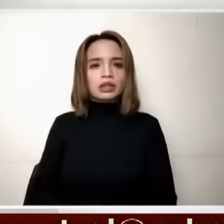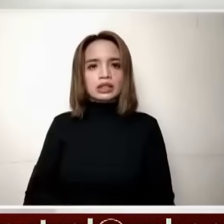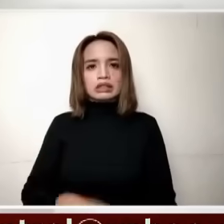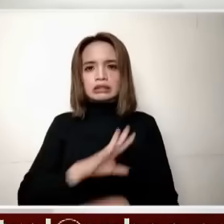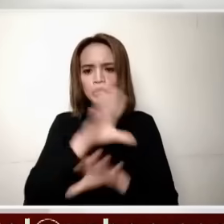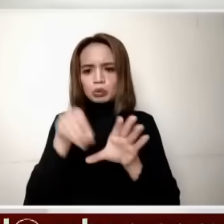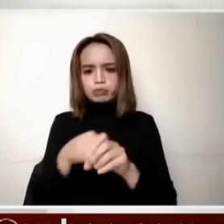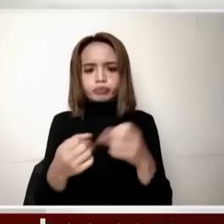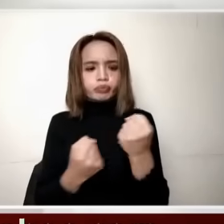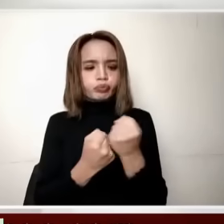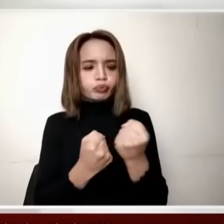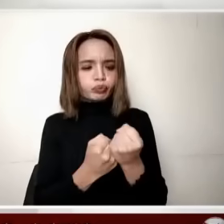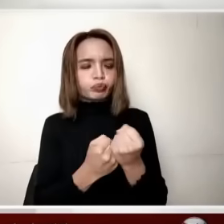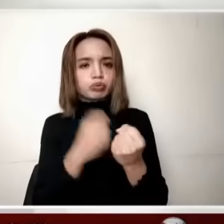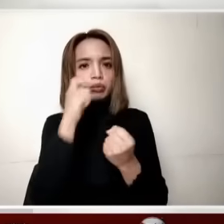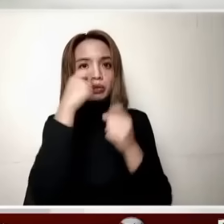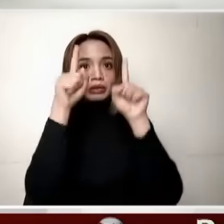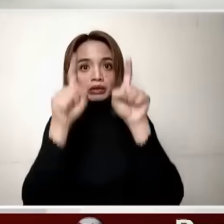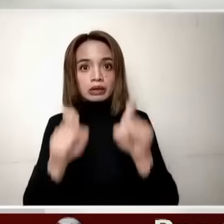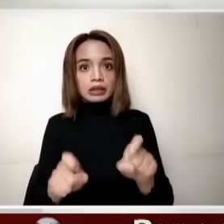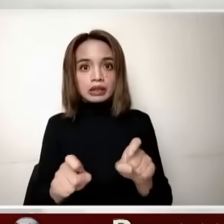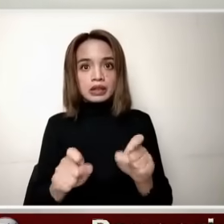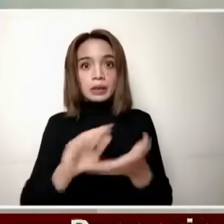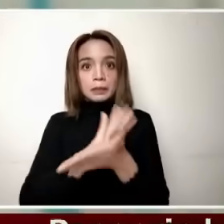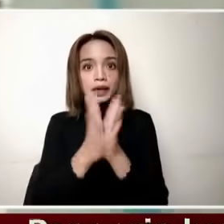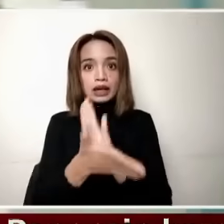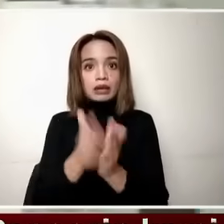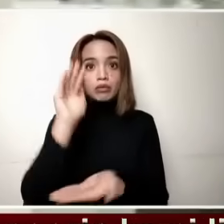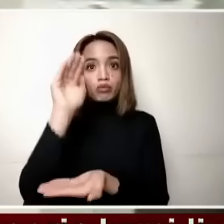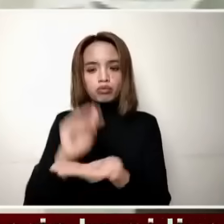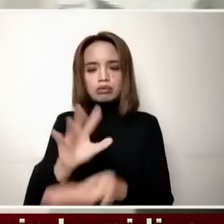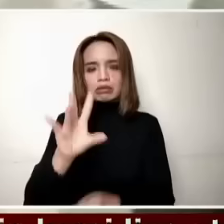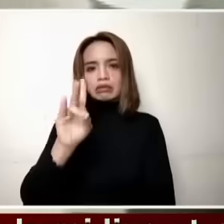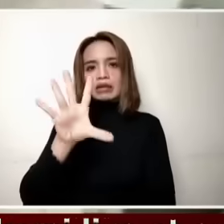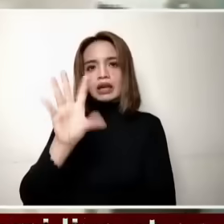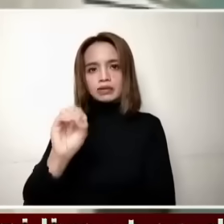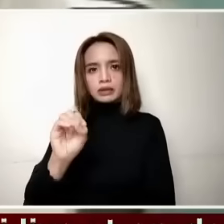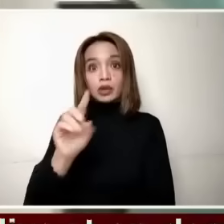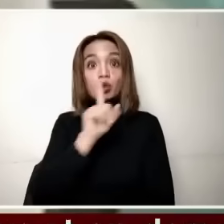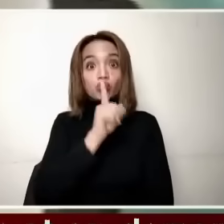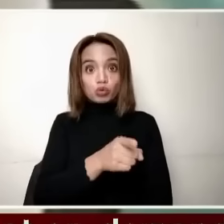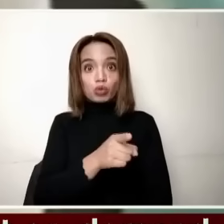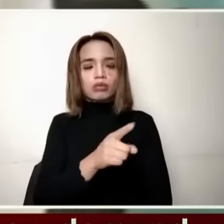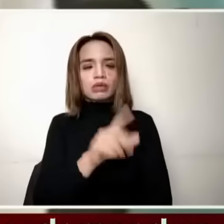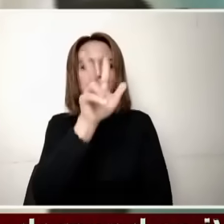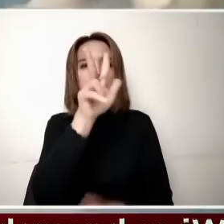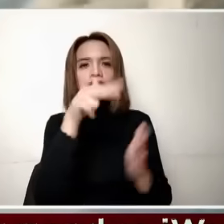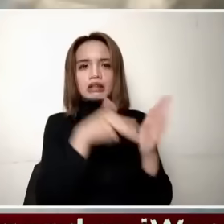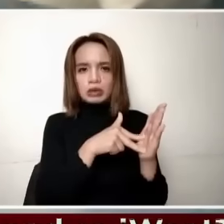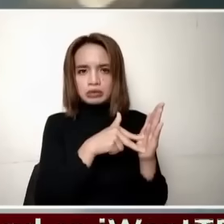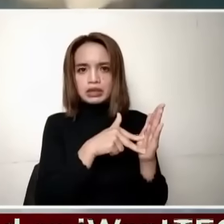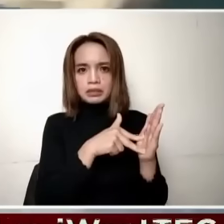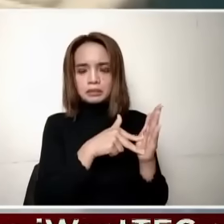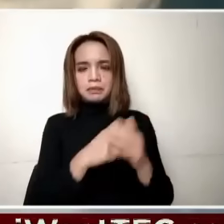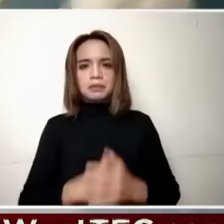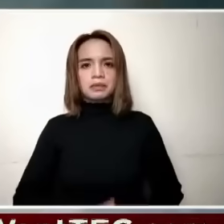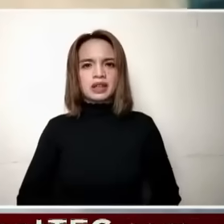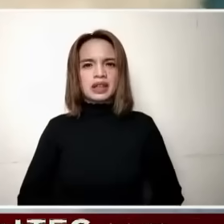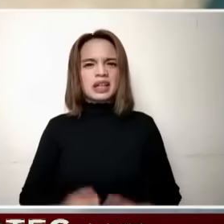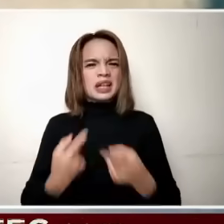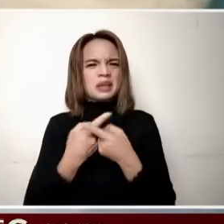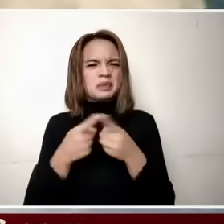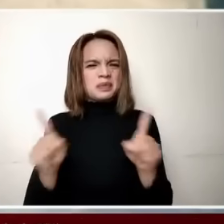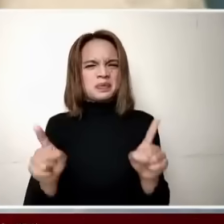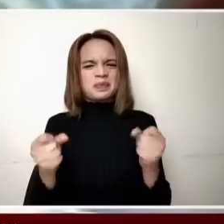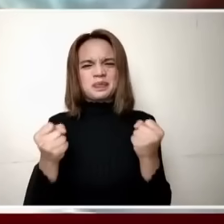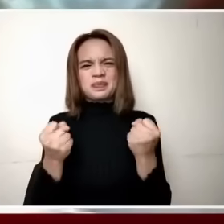at naibaba ito sa 750 pesos mula sa mahigit 3,000 piso. Pero marami pa ang